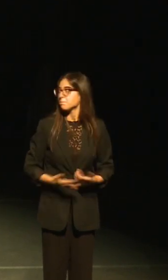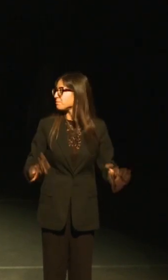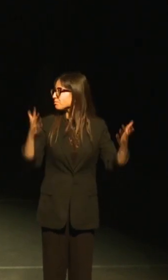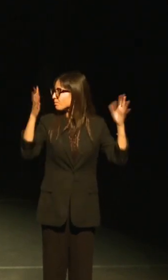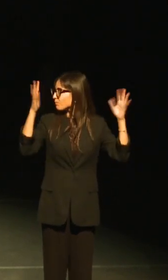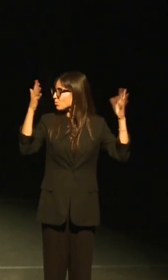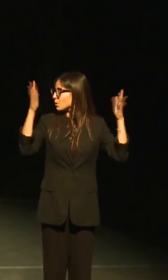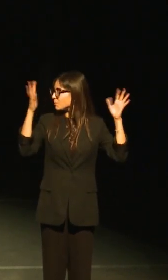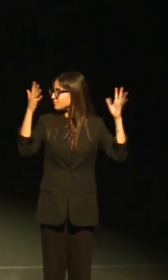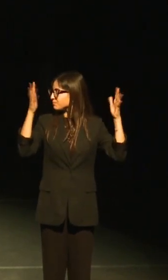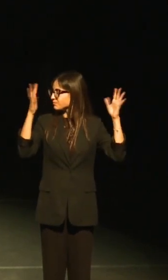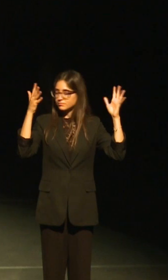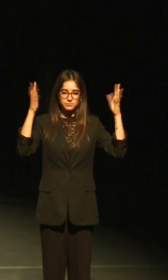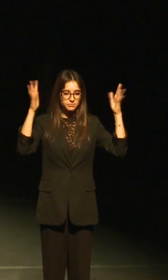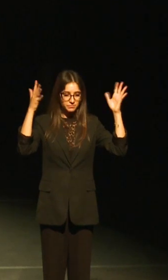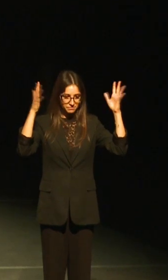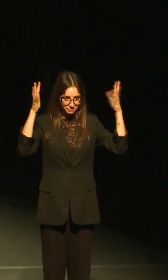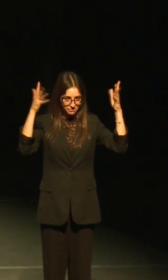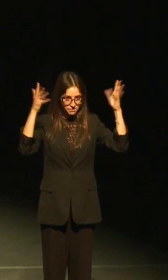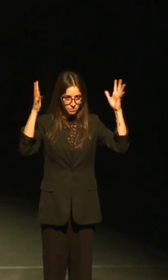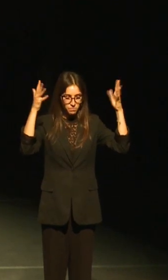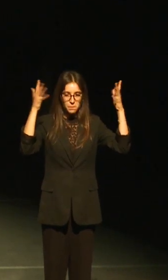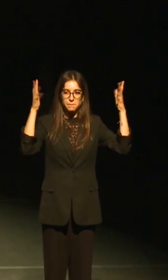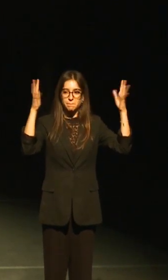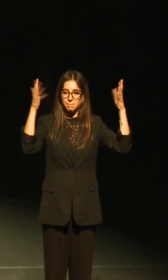faro deve essere sempre le persone